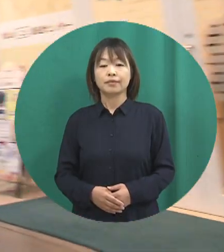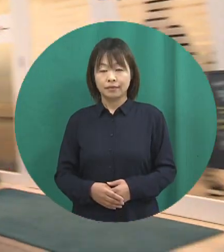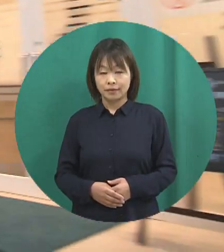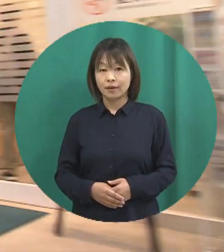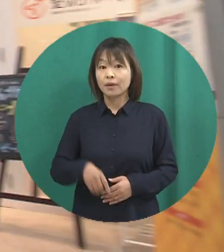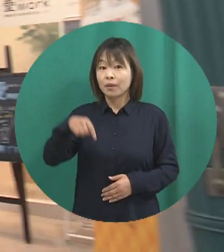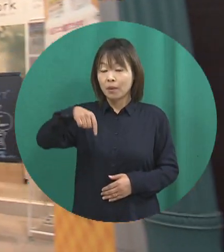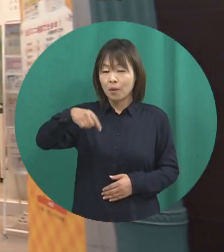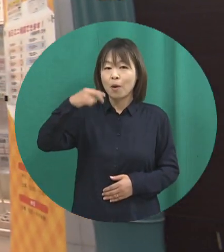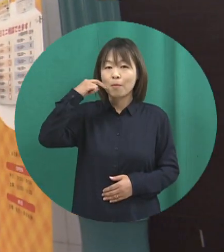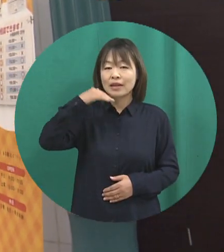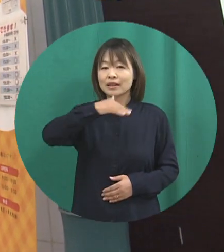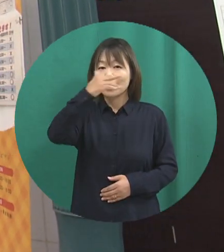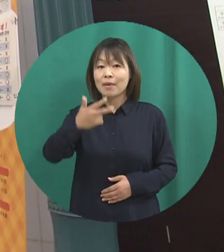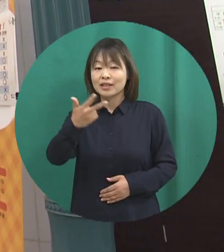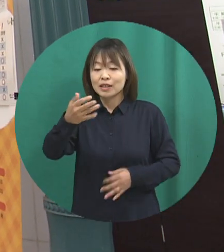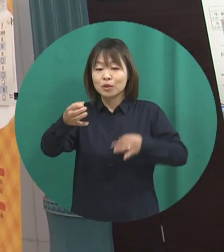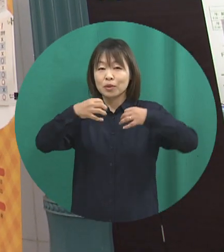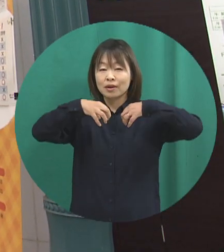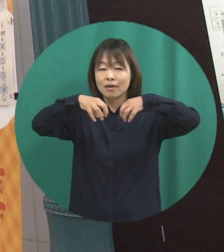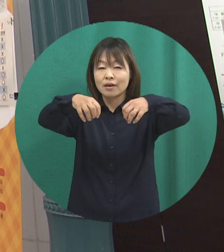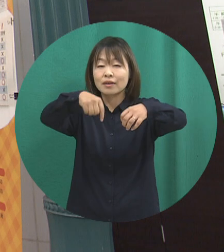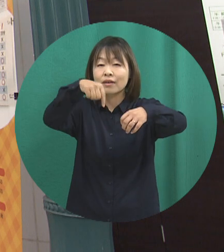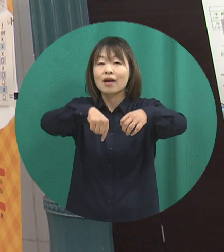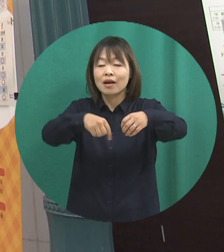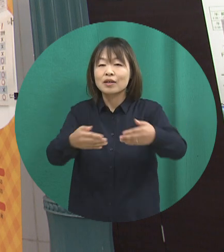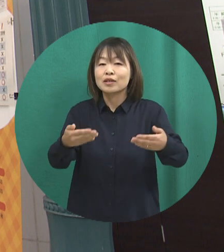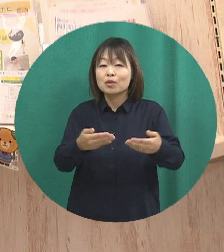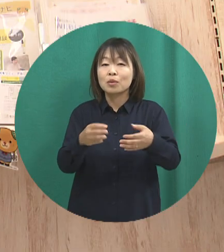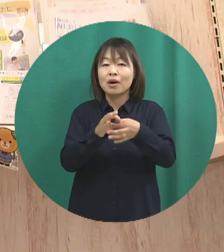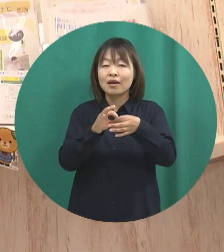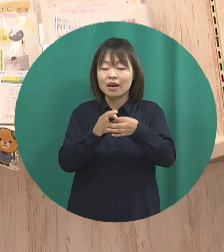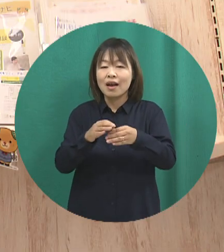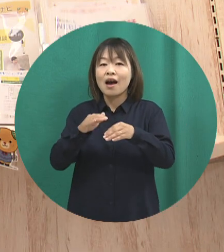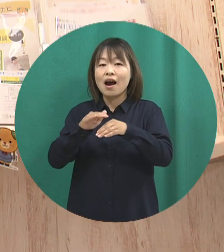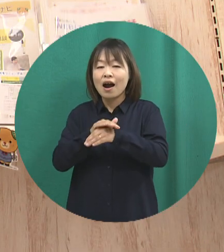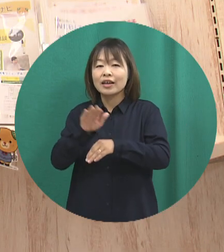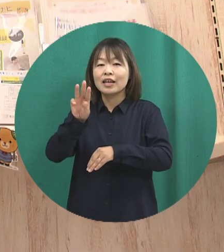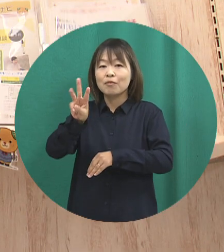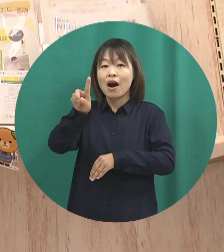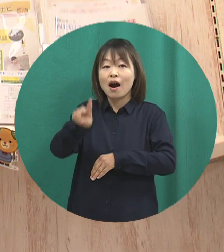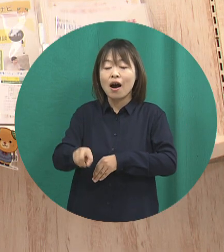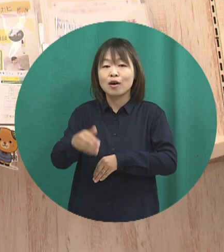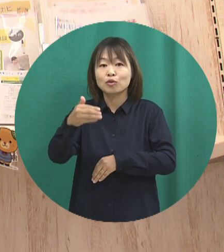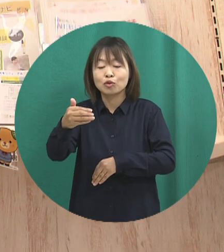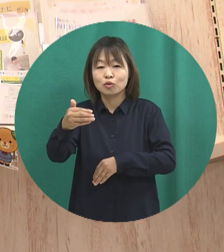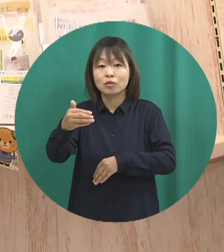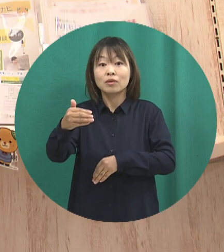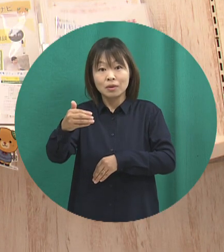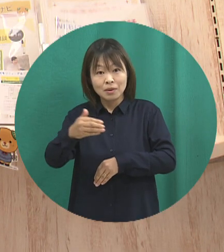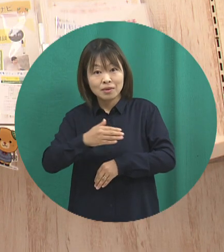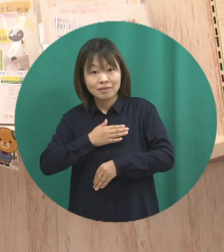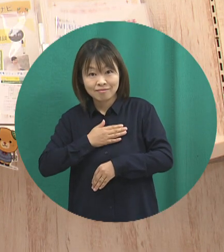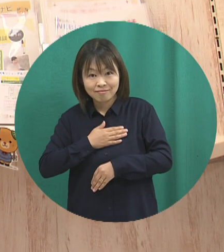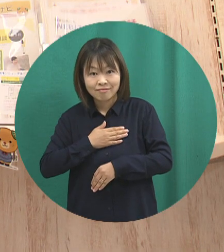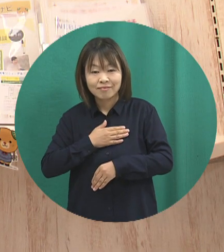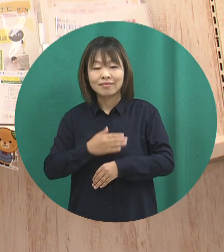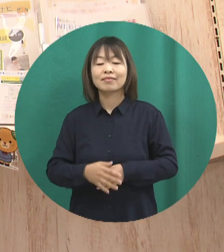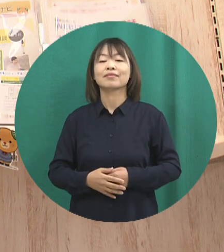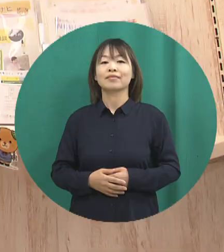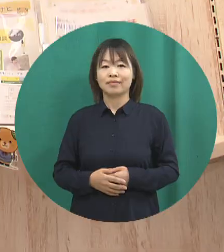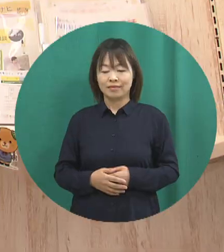松山市の商店街にあるジョブカフェアイワーク。佐伯さんはアイワークってどんなところか知